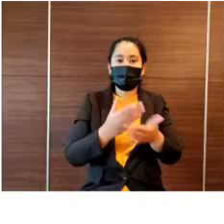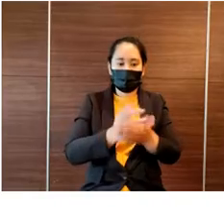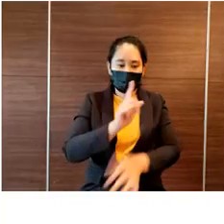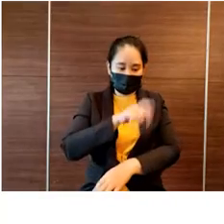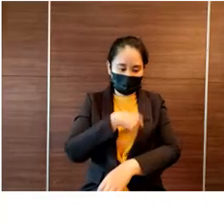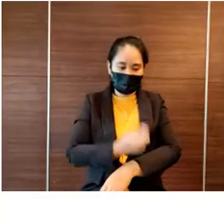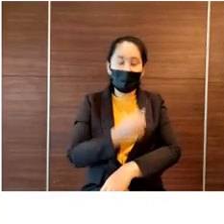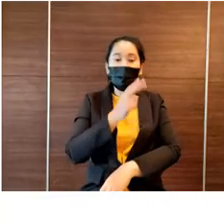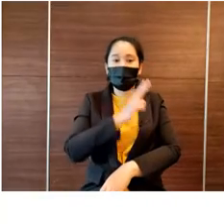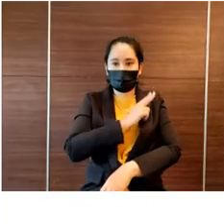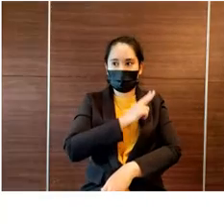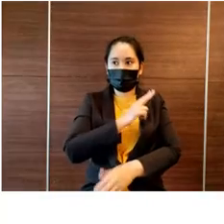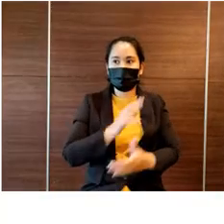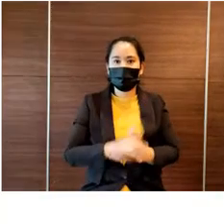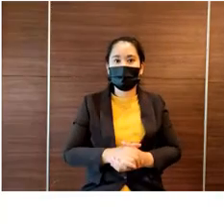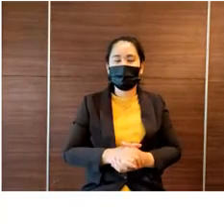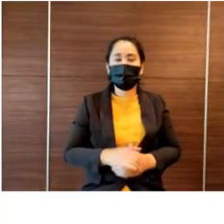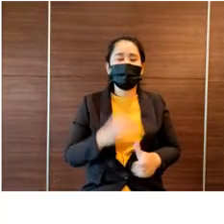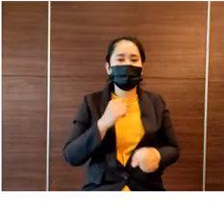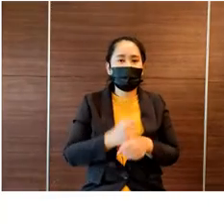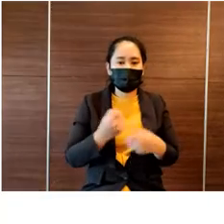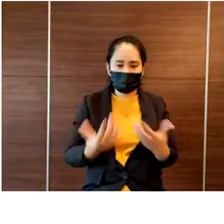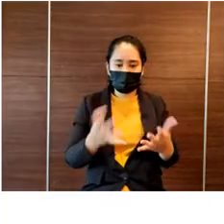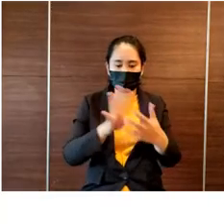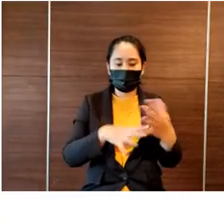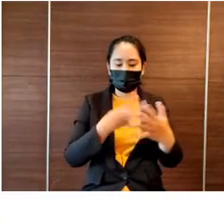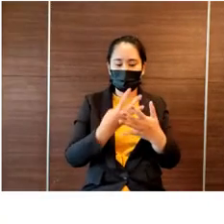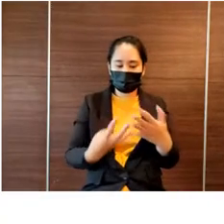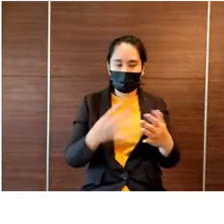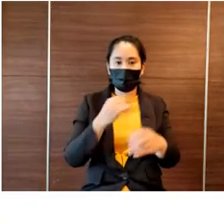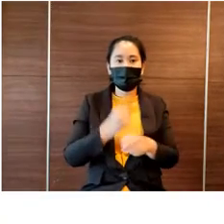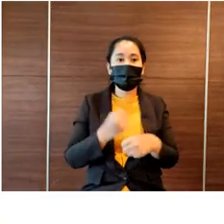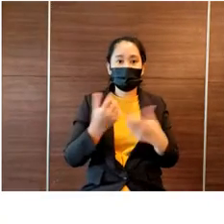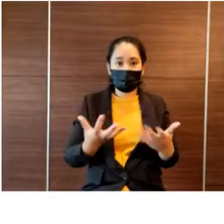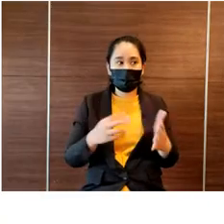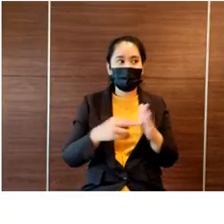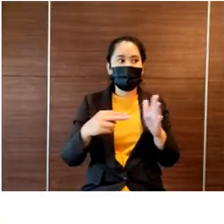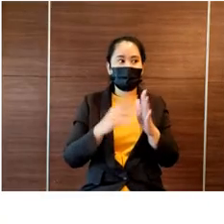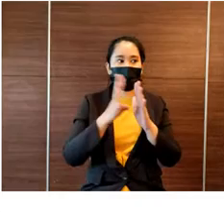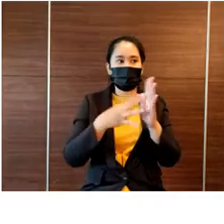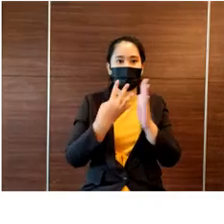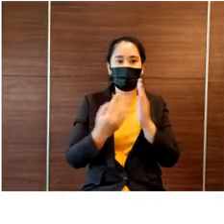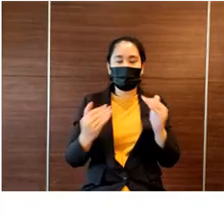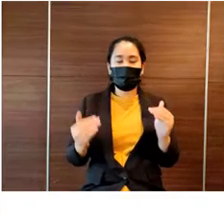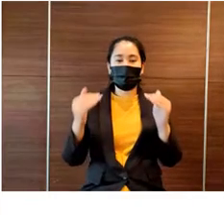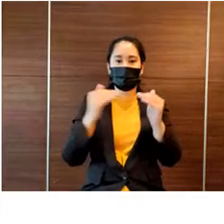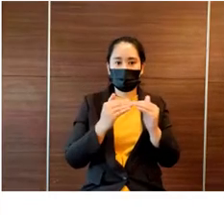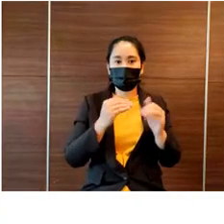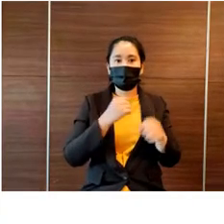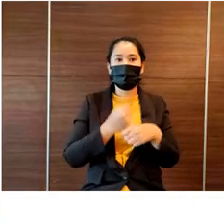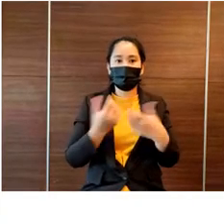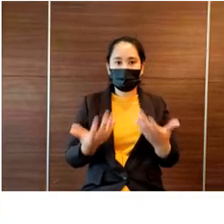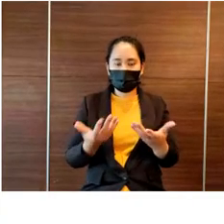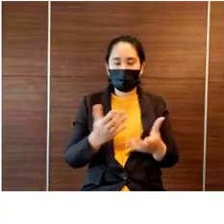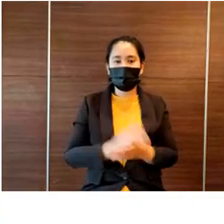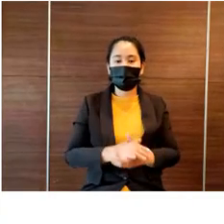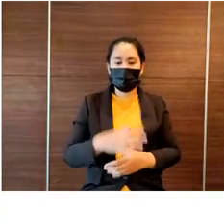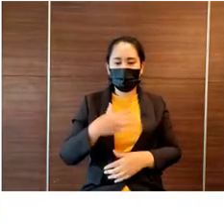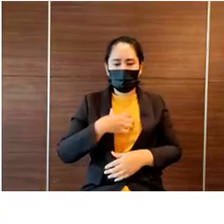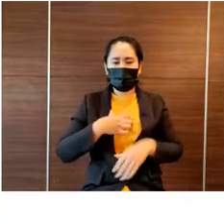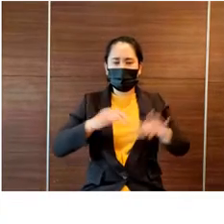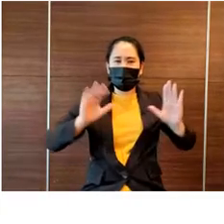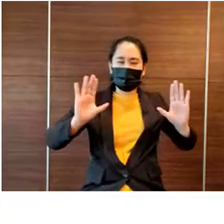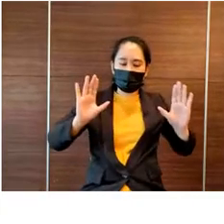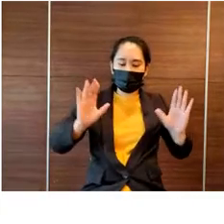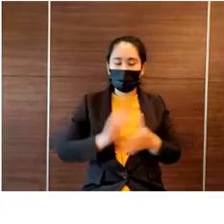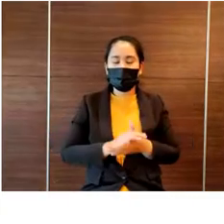องนะครับทำยังไงให้นโยบายเรื่องนี้มันเท่าเทียมกันอะคือมันกำลังรักแหมอยากให้เลิกจังเลยแต่พอจะ